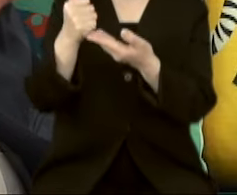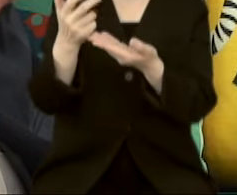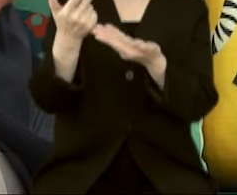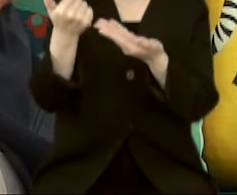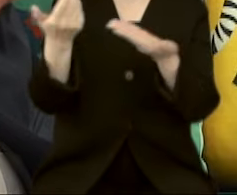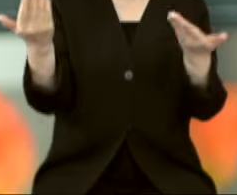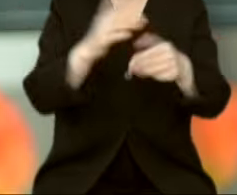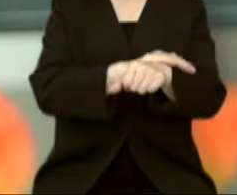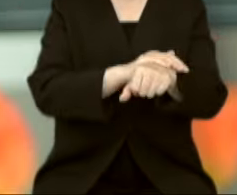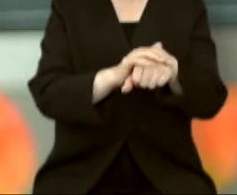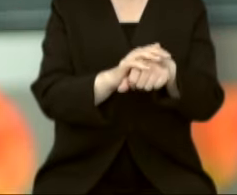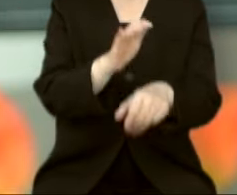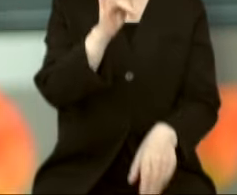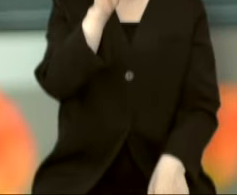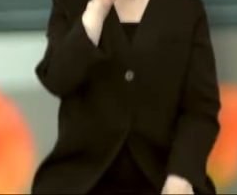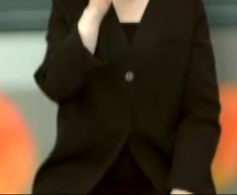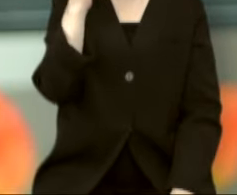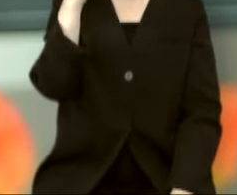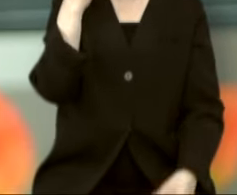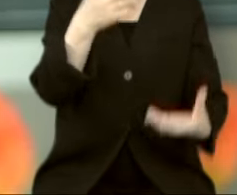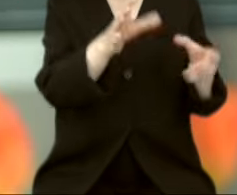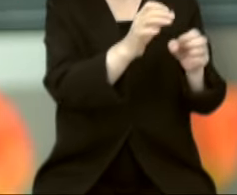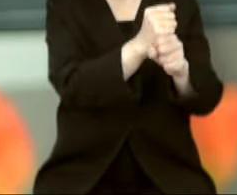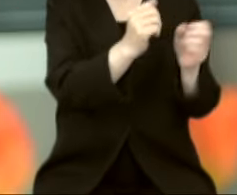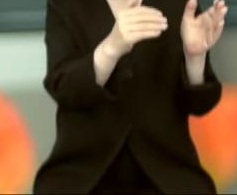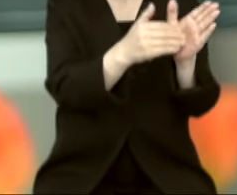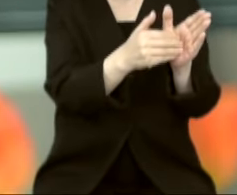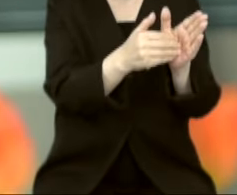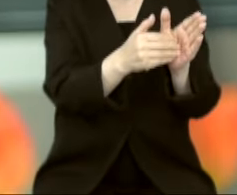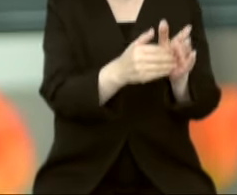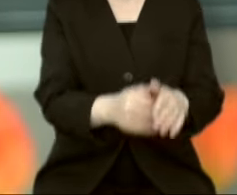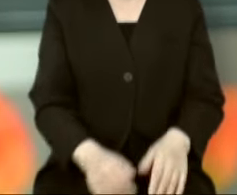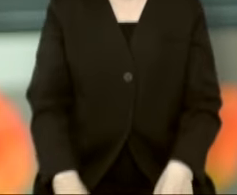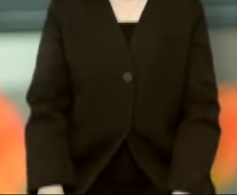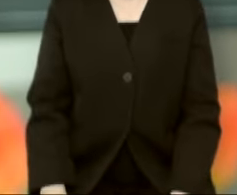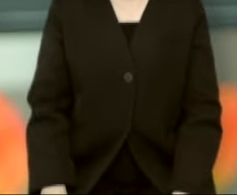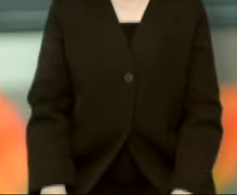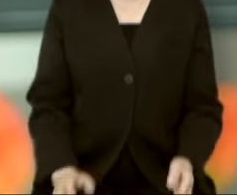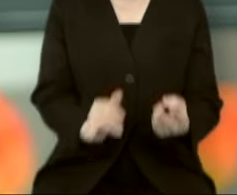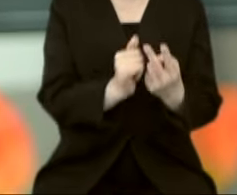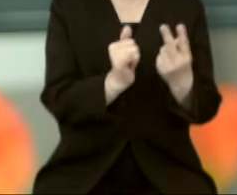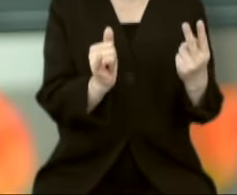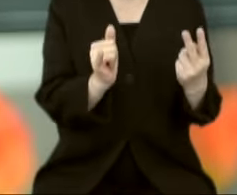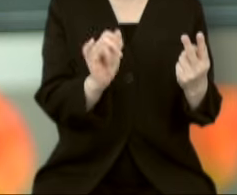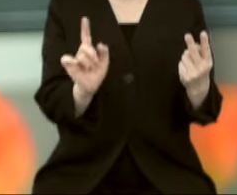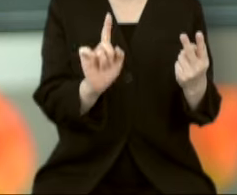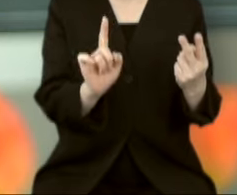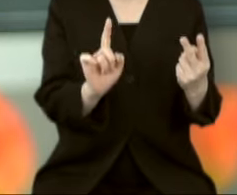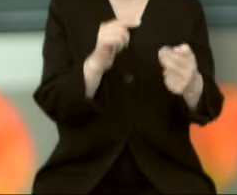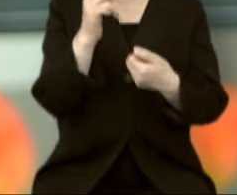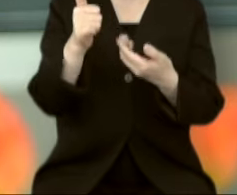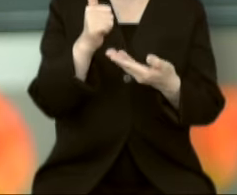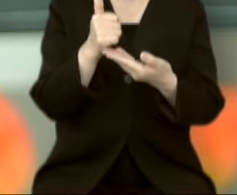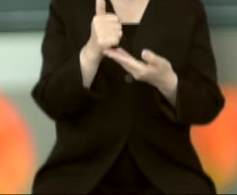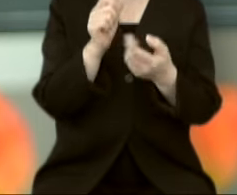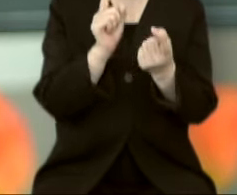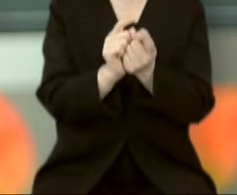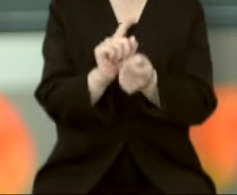주님의 일을 잘할 수 있도록 이렇게 막강한 팀을 만들어 주셨는데요. 그러면 두 분은 어떻게 이제